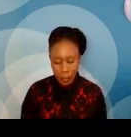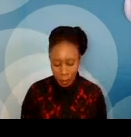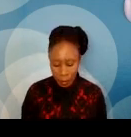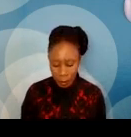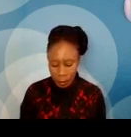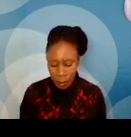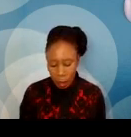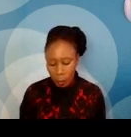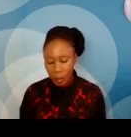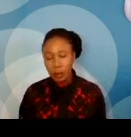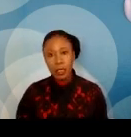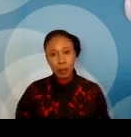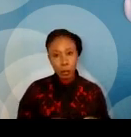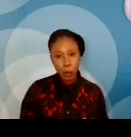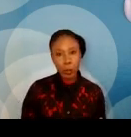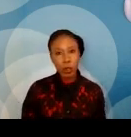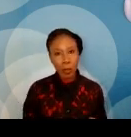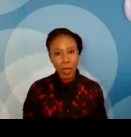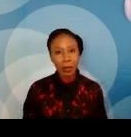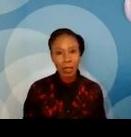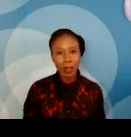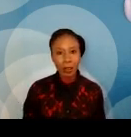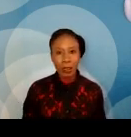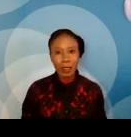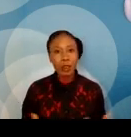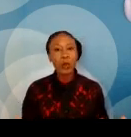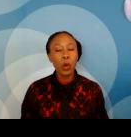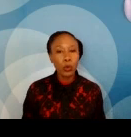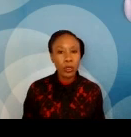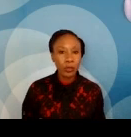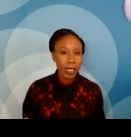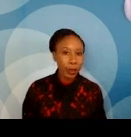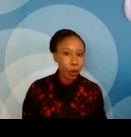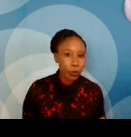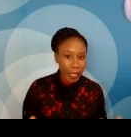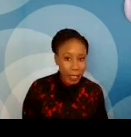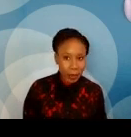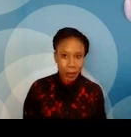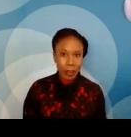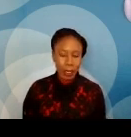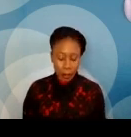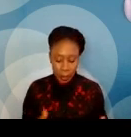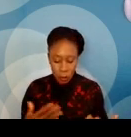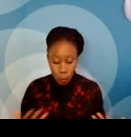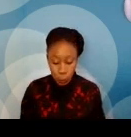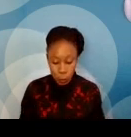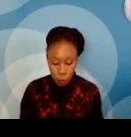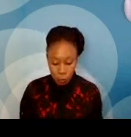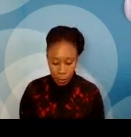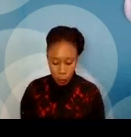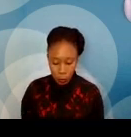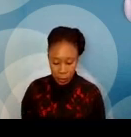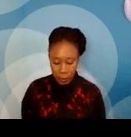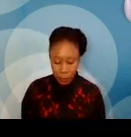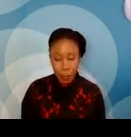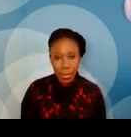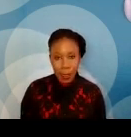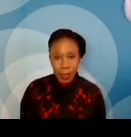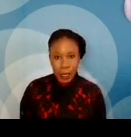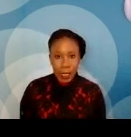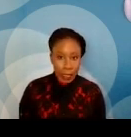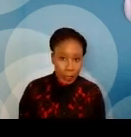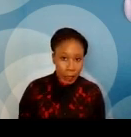rädsla kring att amen, grupper som är blandade ger upphov till fler konflikter, att det kan uppstå fler